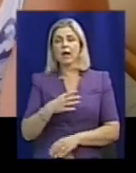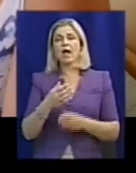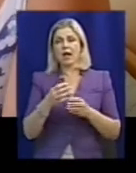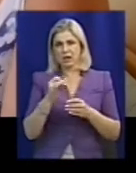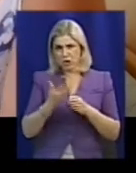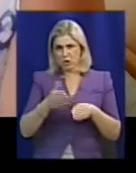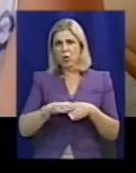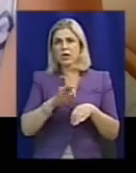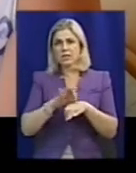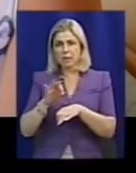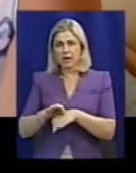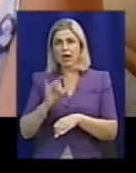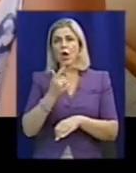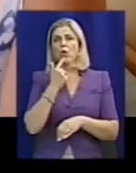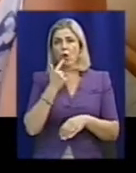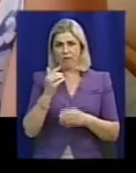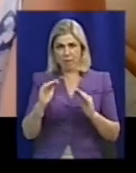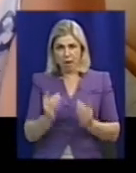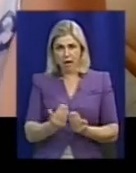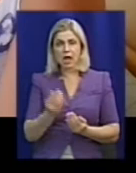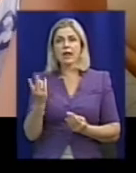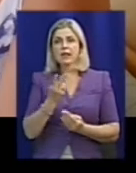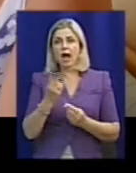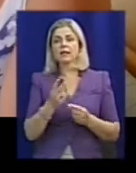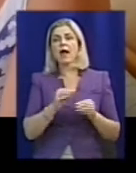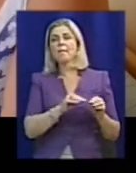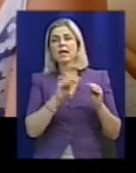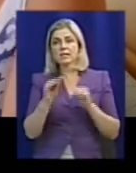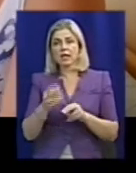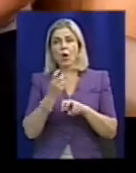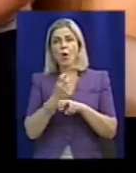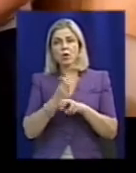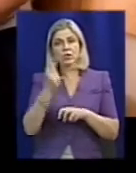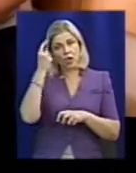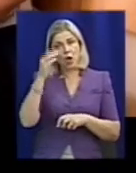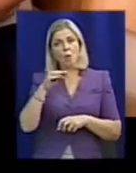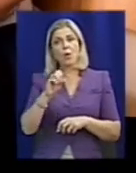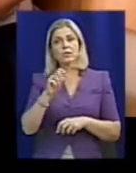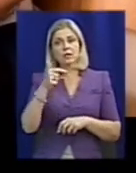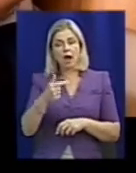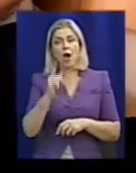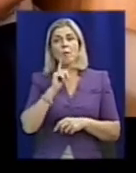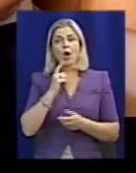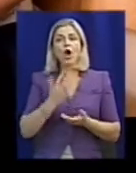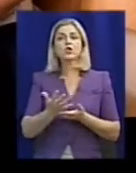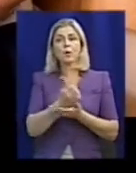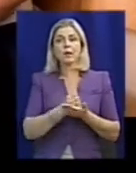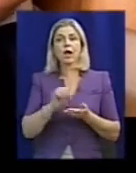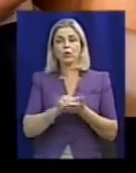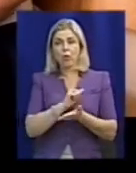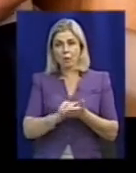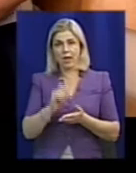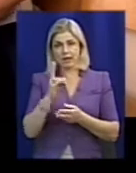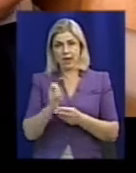тяжку бластичну анемію. Потрібна пересадка кісткового мозку. А поки збирають документи до МОЗу, приходять терапію у